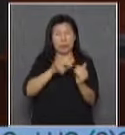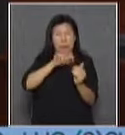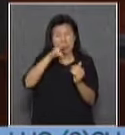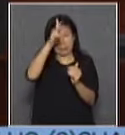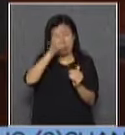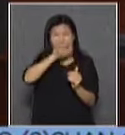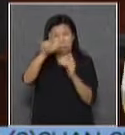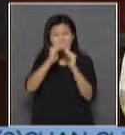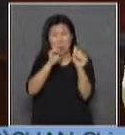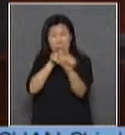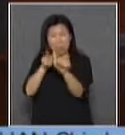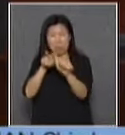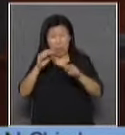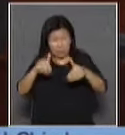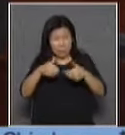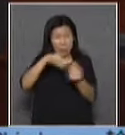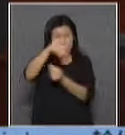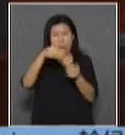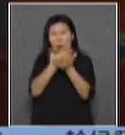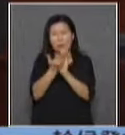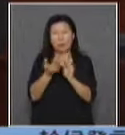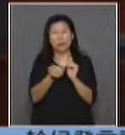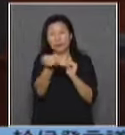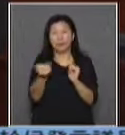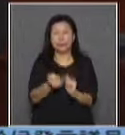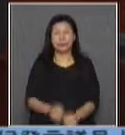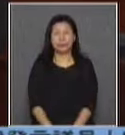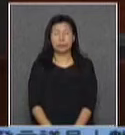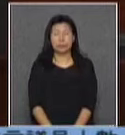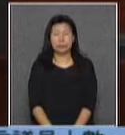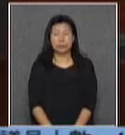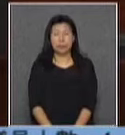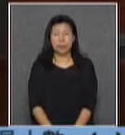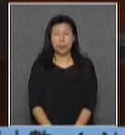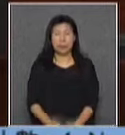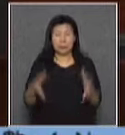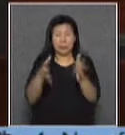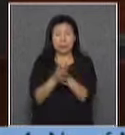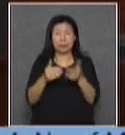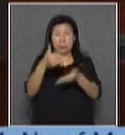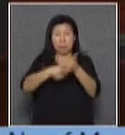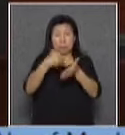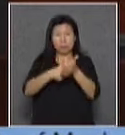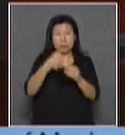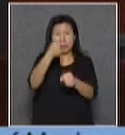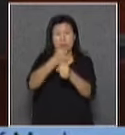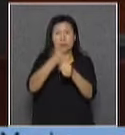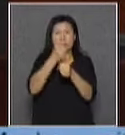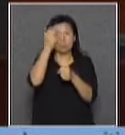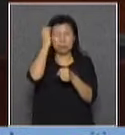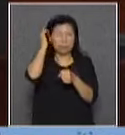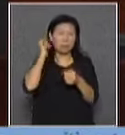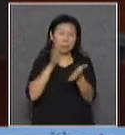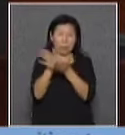管理上同埋資源運用上嘅錯誤。咁所以有關呢一個嘅總目涉及到嘅職位要呢個嘅刪除